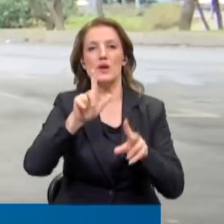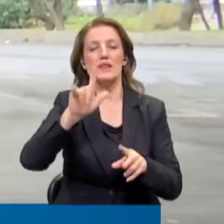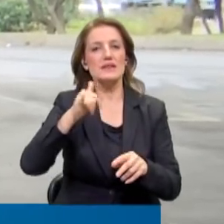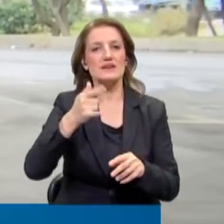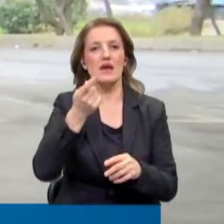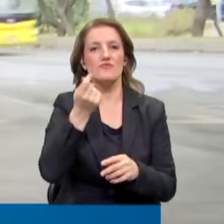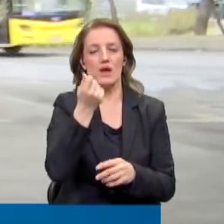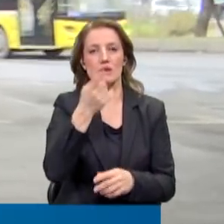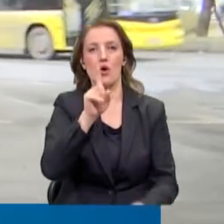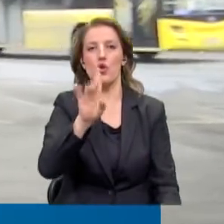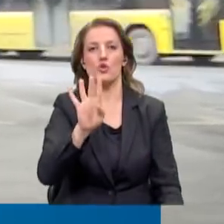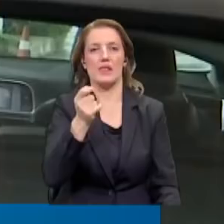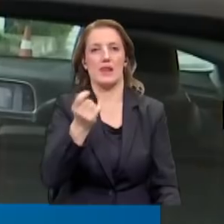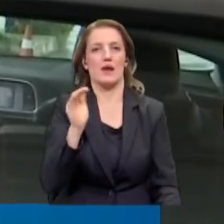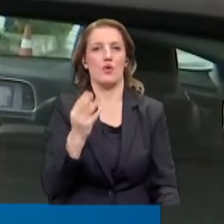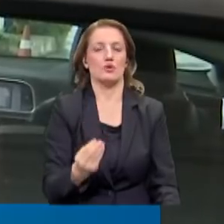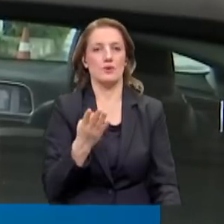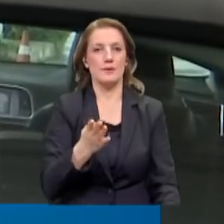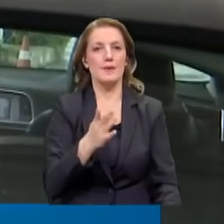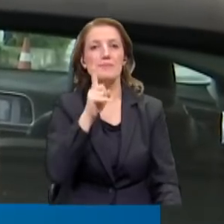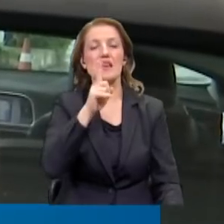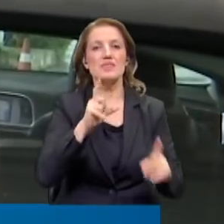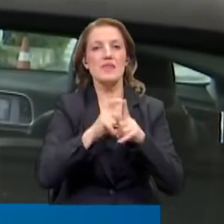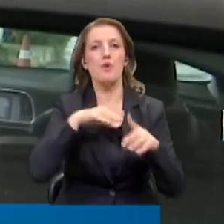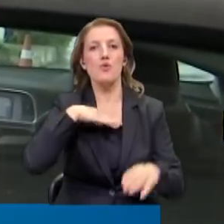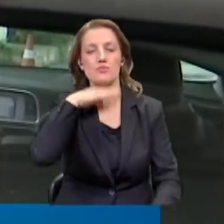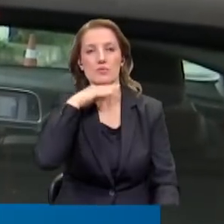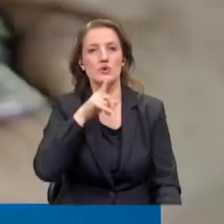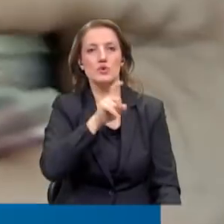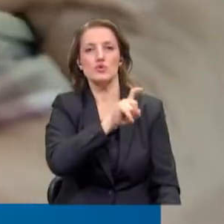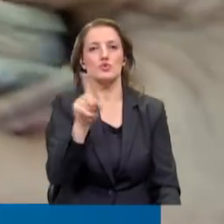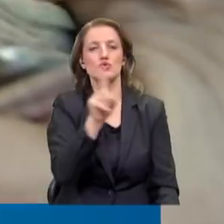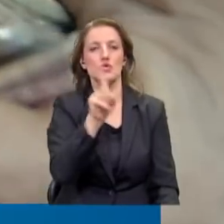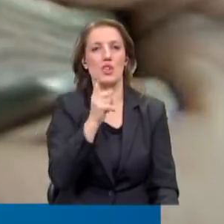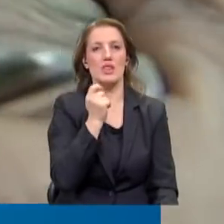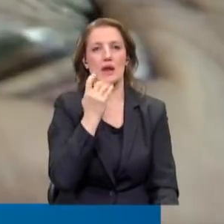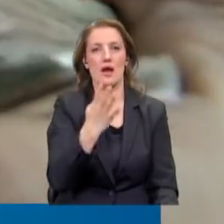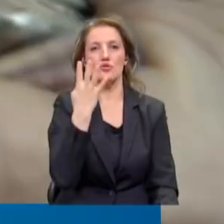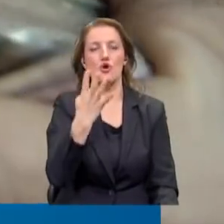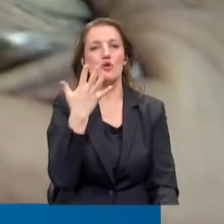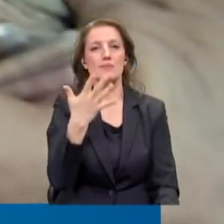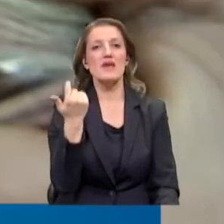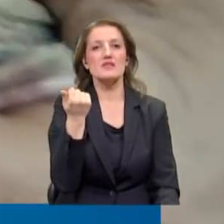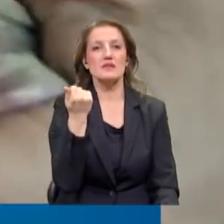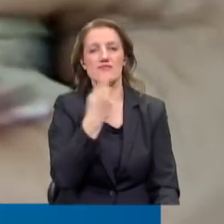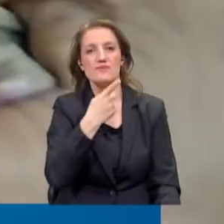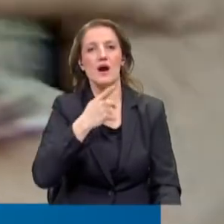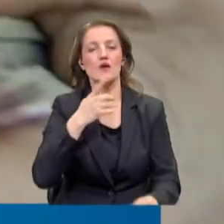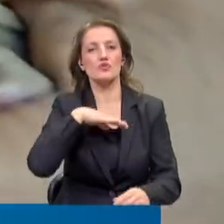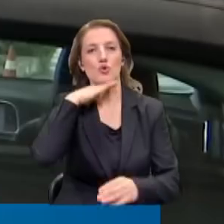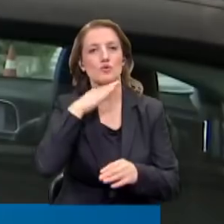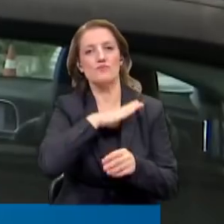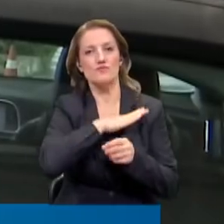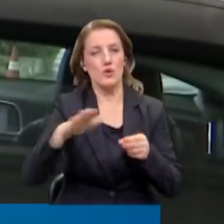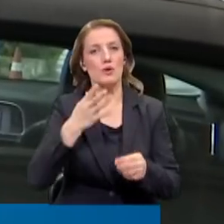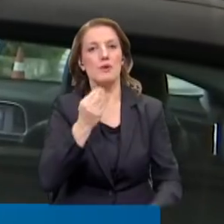fiyatı 14 liraya dayandı. Kaça doluyor bir depo? 910 liraya doluyor. 4-5 depo işim gereği dolaşan bir insanım. Mecburum.